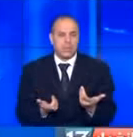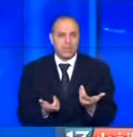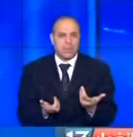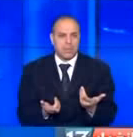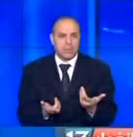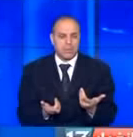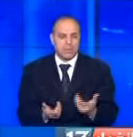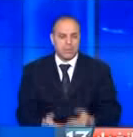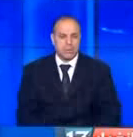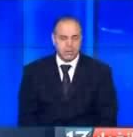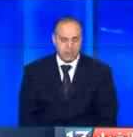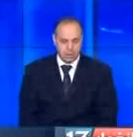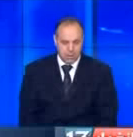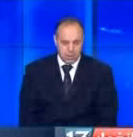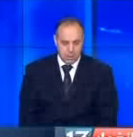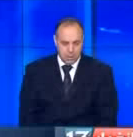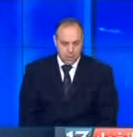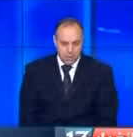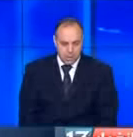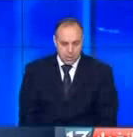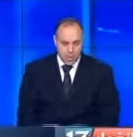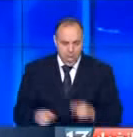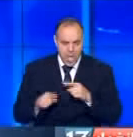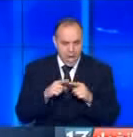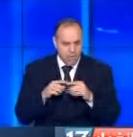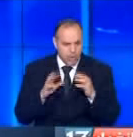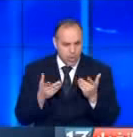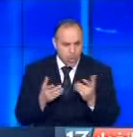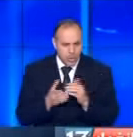اللي وصل توا بعد تبادل هذه ولا تبعوني.